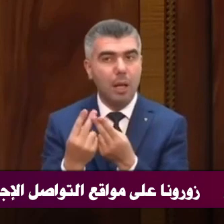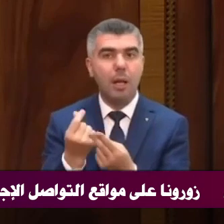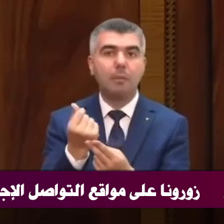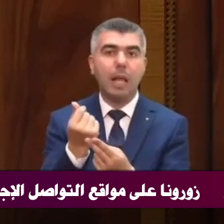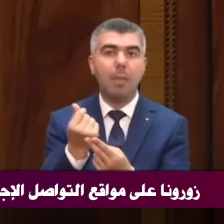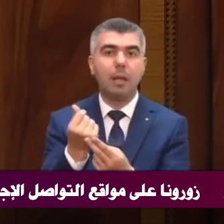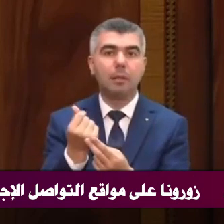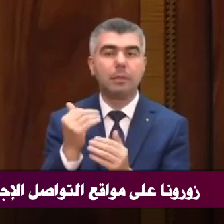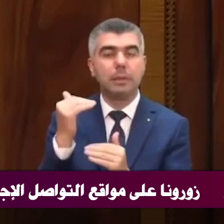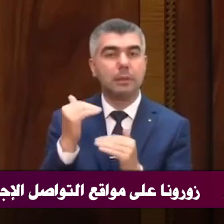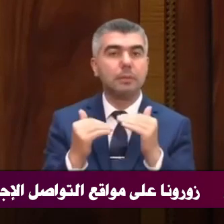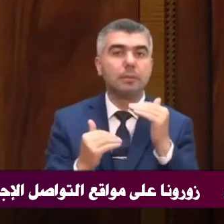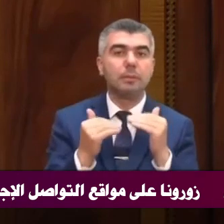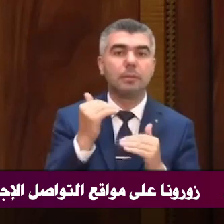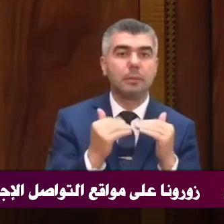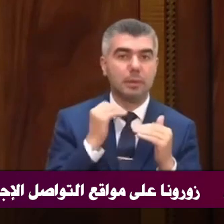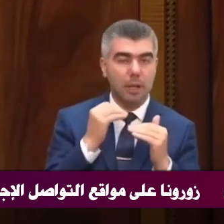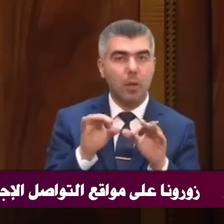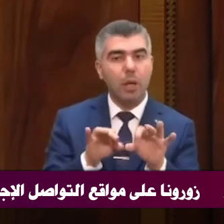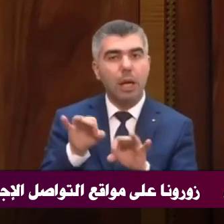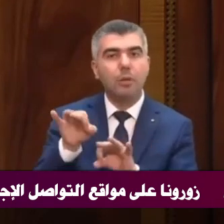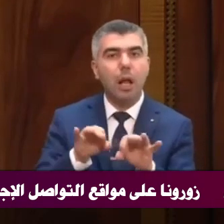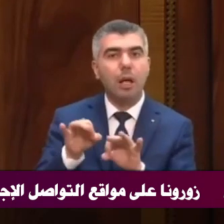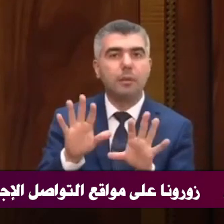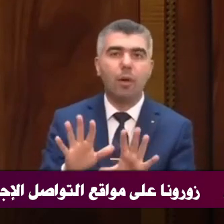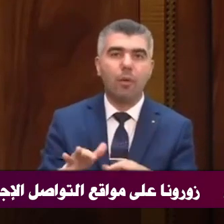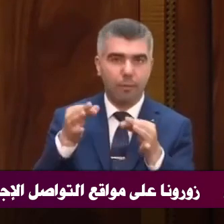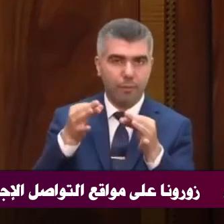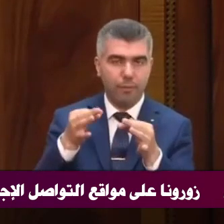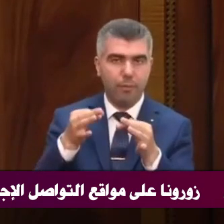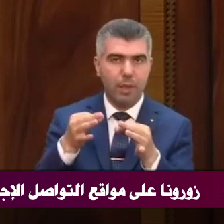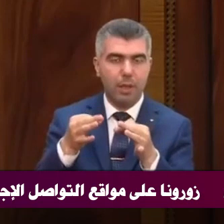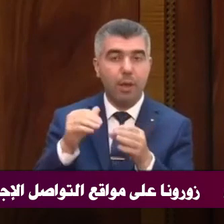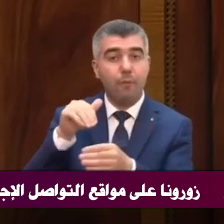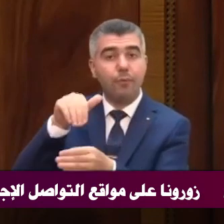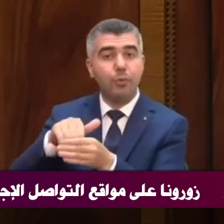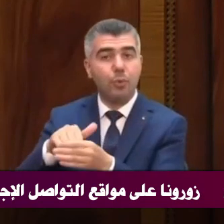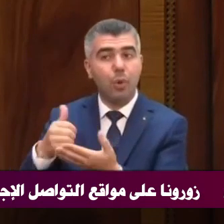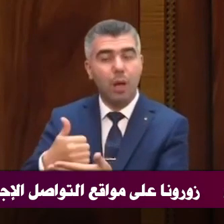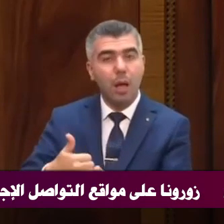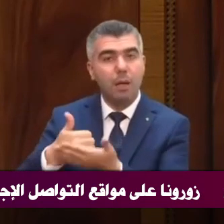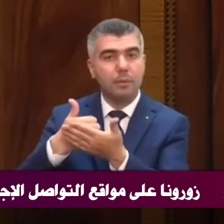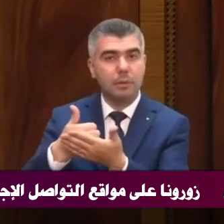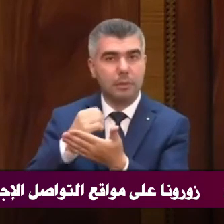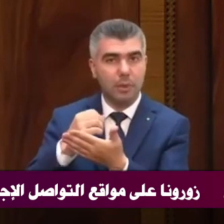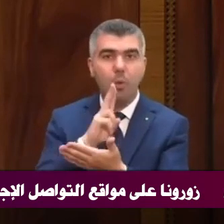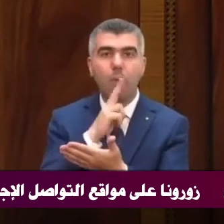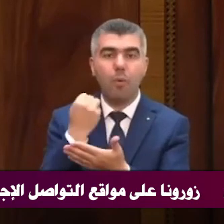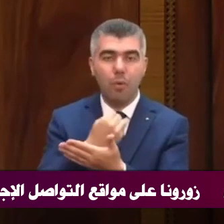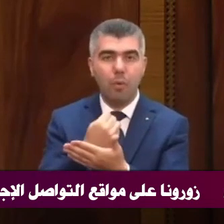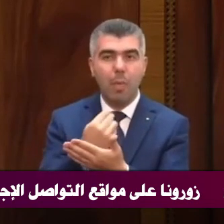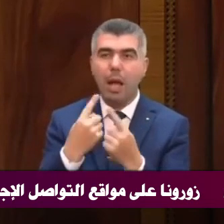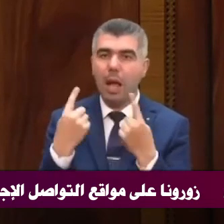نتاعو، واللي كتطلب إجراءات استثنائية. أما نفقات المقاصة العادية المرتبطة